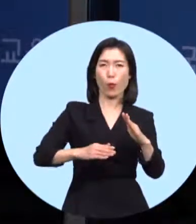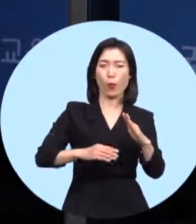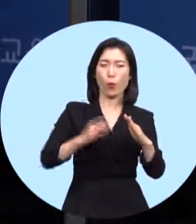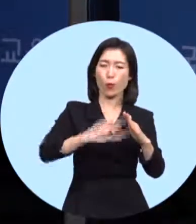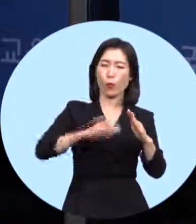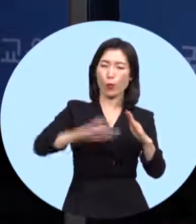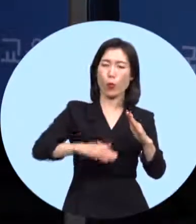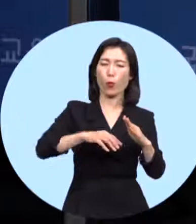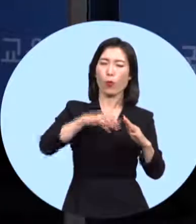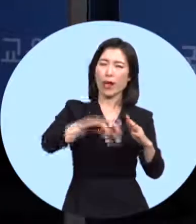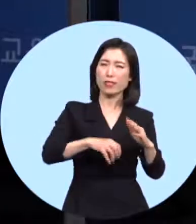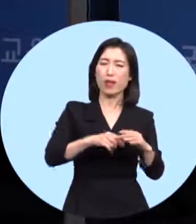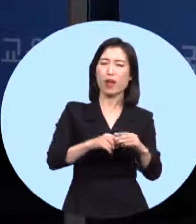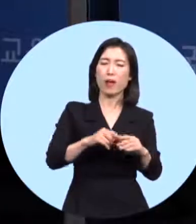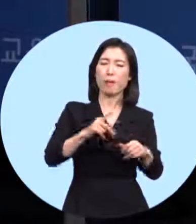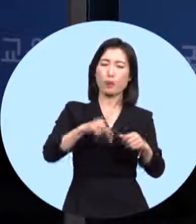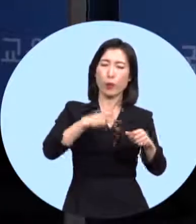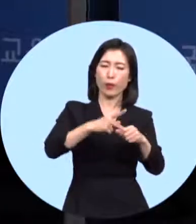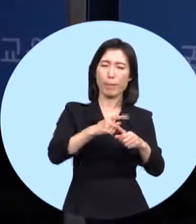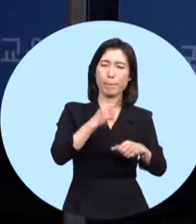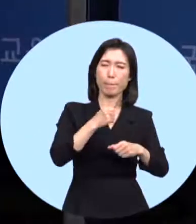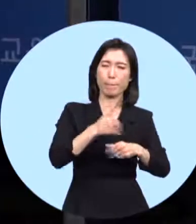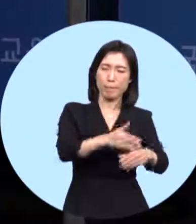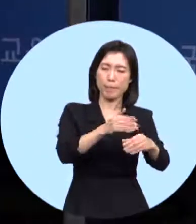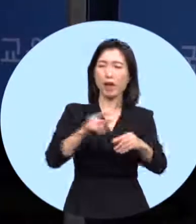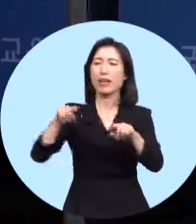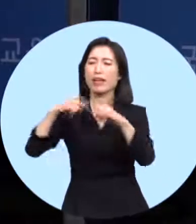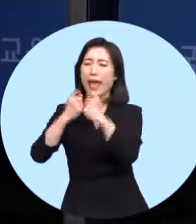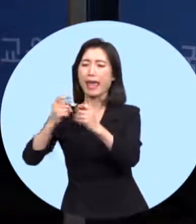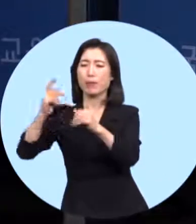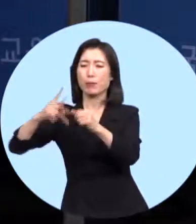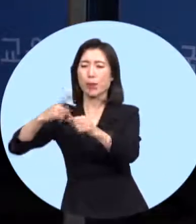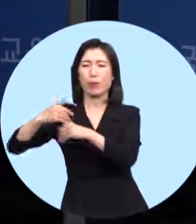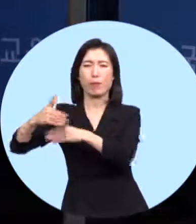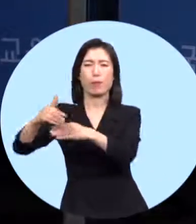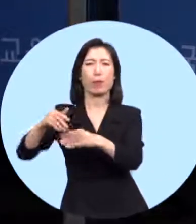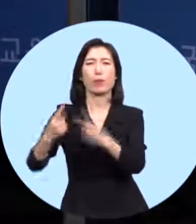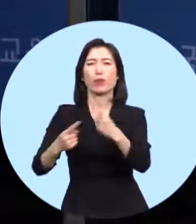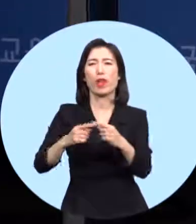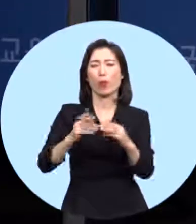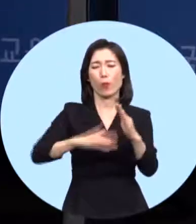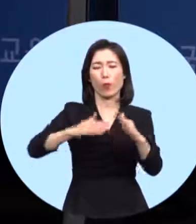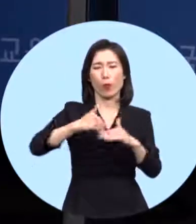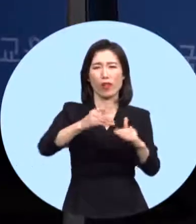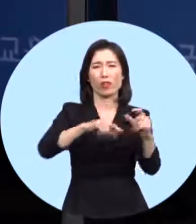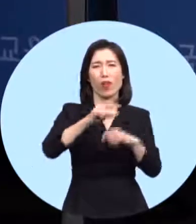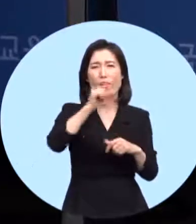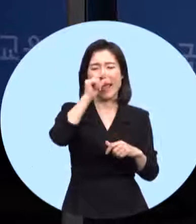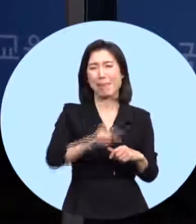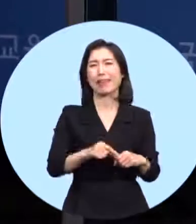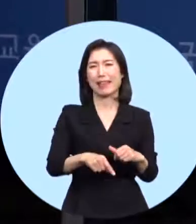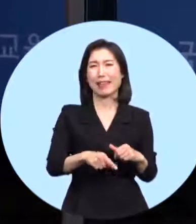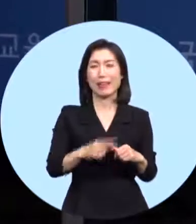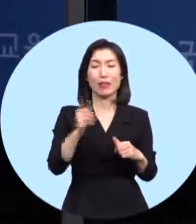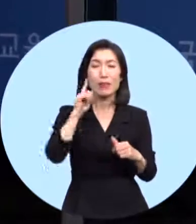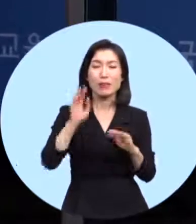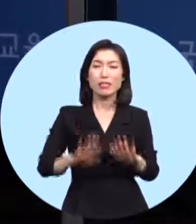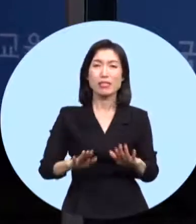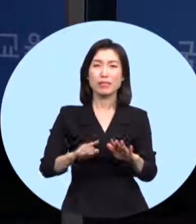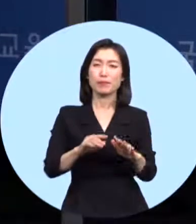이상 높고 민감하게 반응을 하고 있습니다. 그래서 지금 진천군 같은